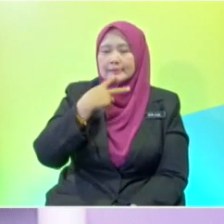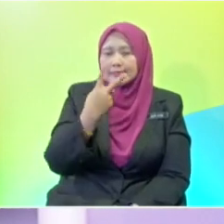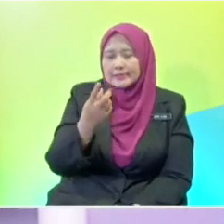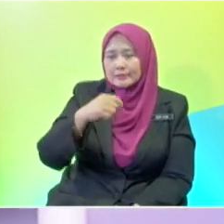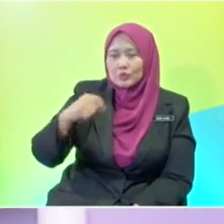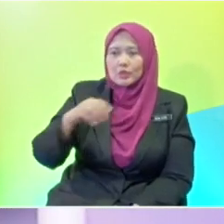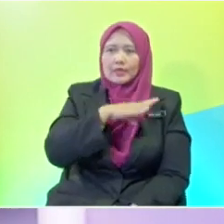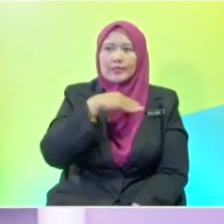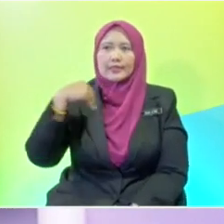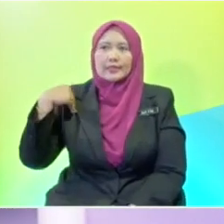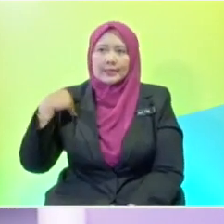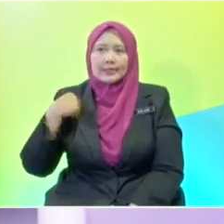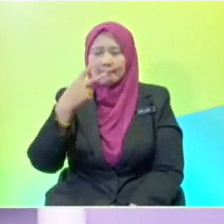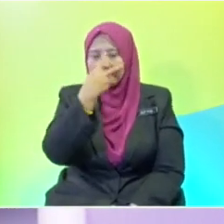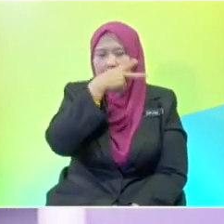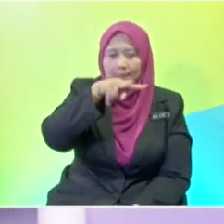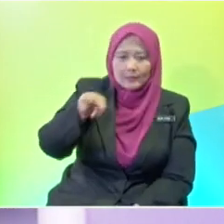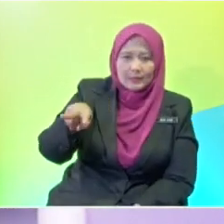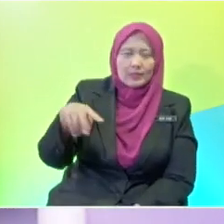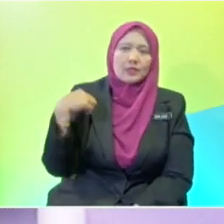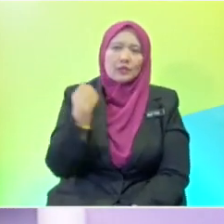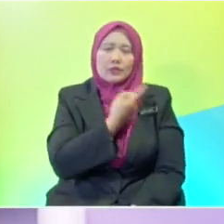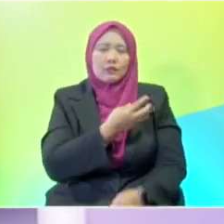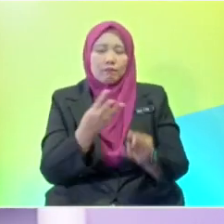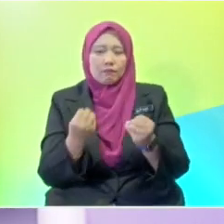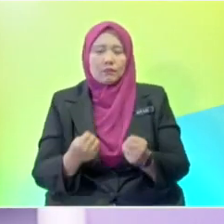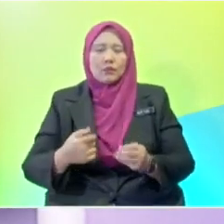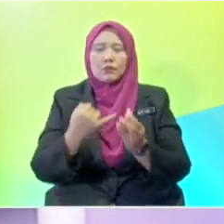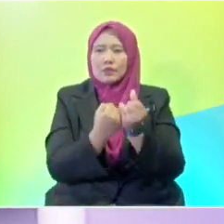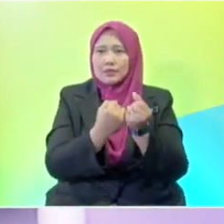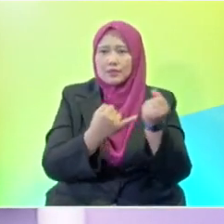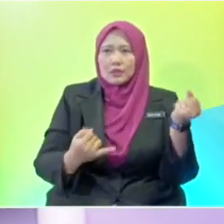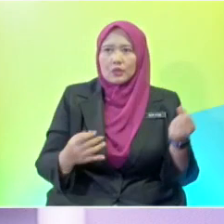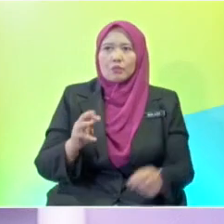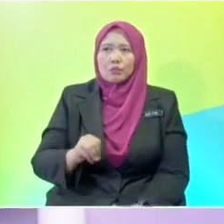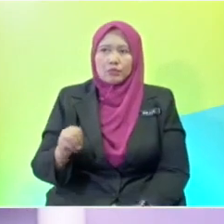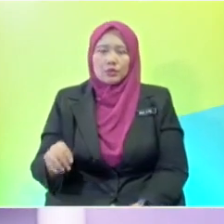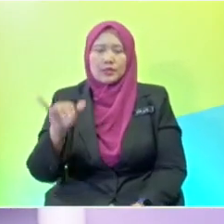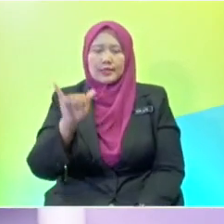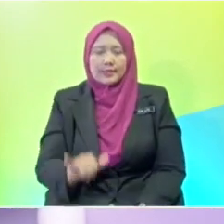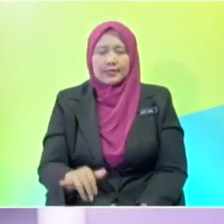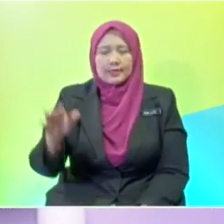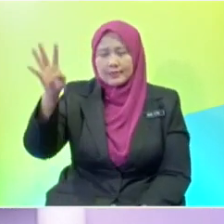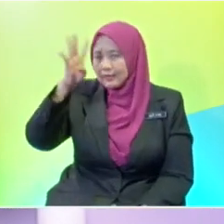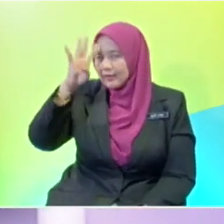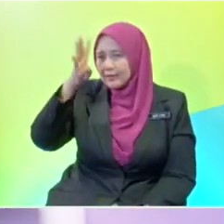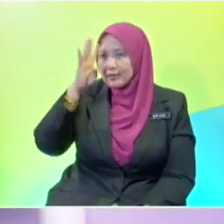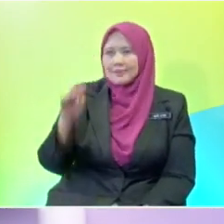juga pemehatian jadi kita ingin melahirkan yang kreatif dan juga memiliki pemikiran yang kritis